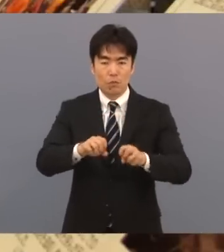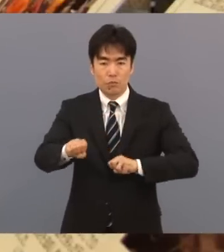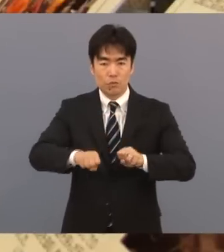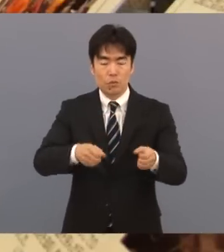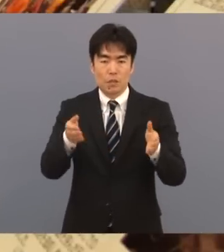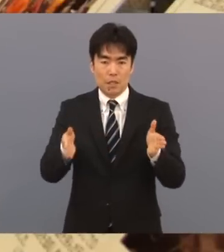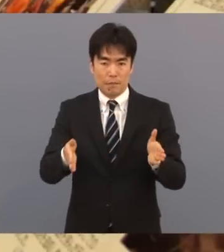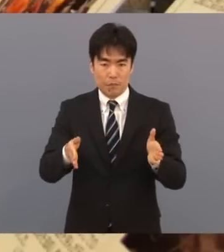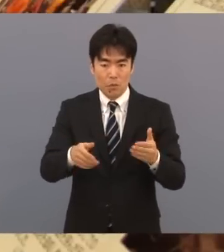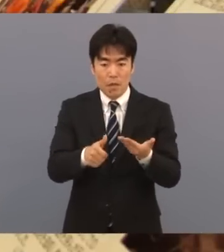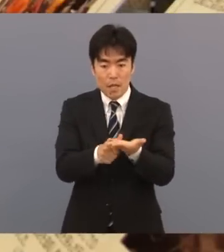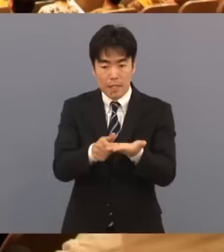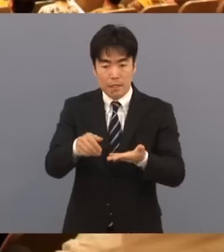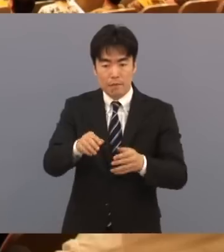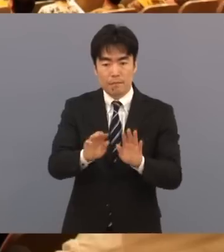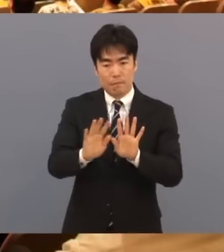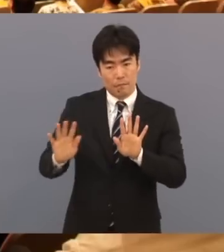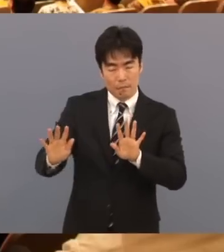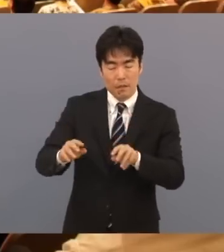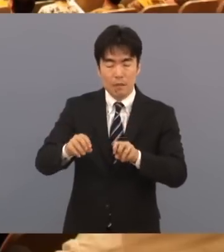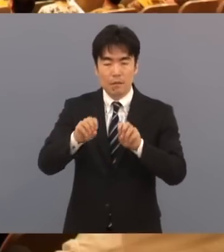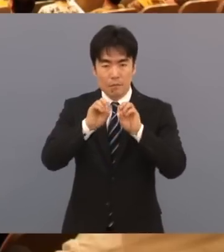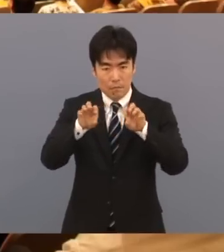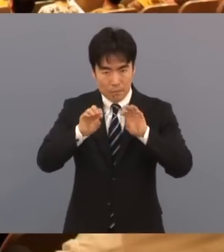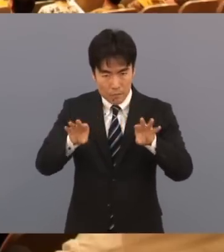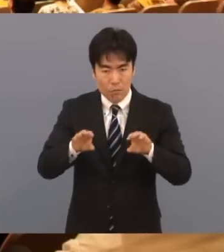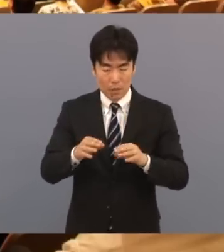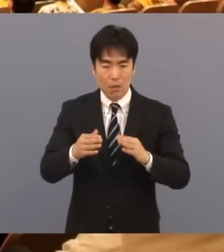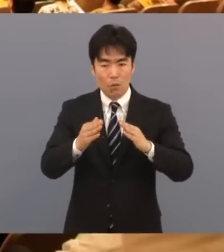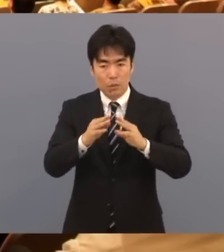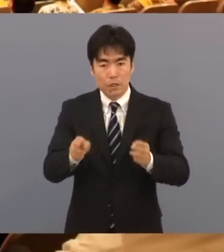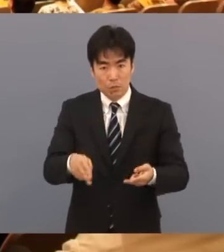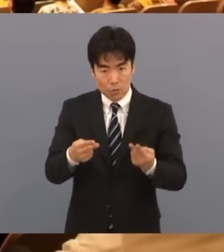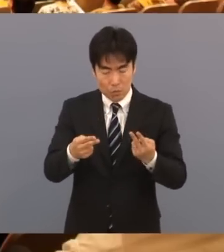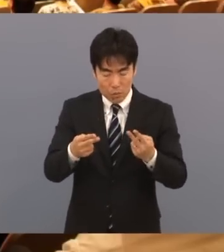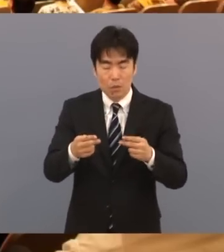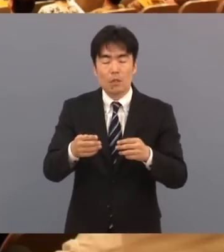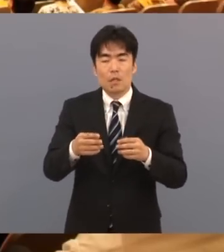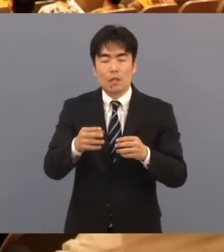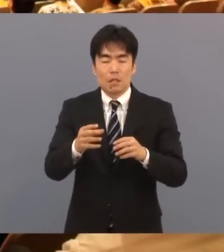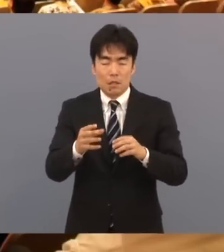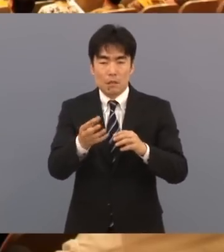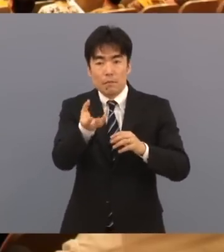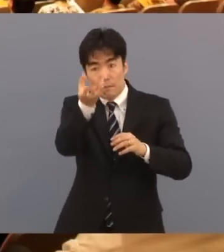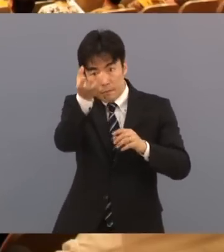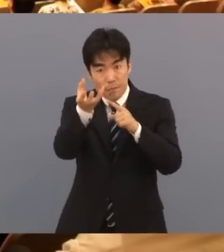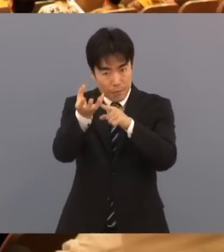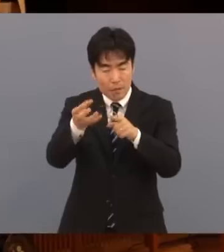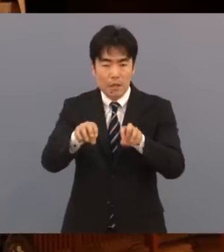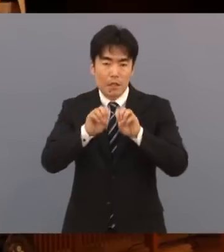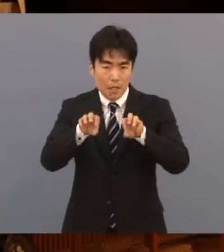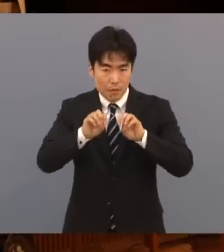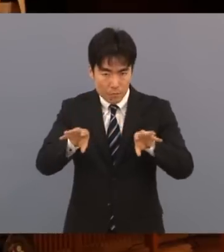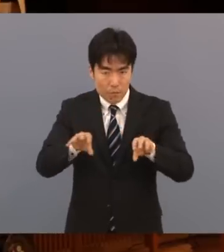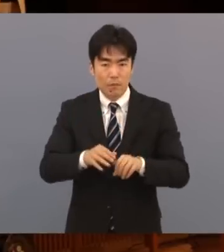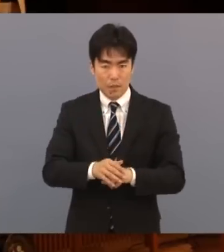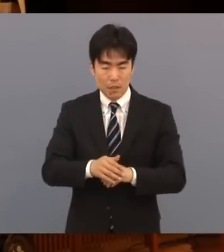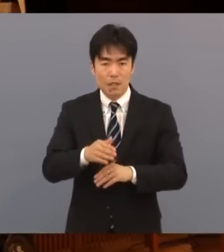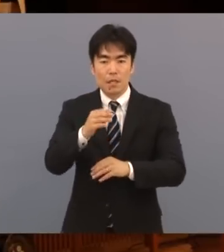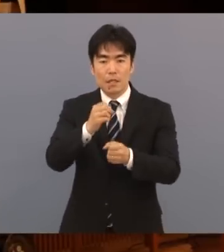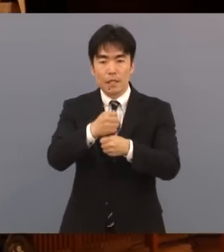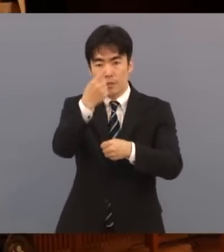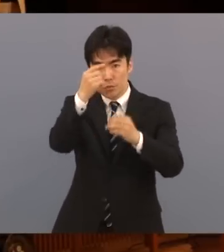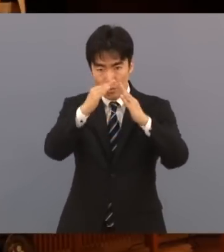中の液灯広報、住宅用火災警報器の普及啓発、防災研修会の実施